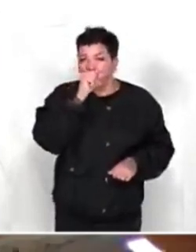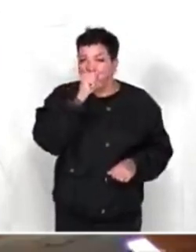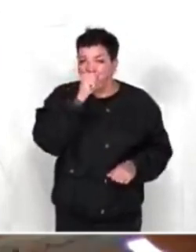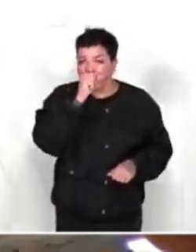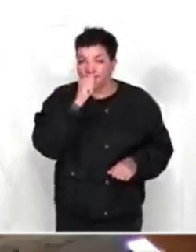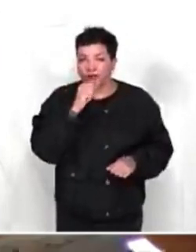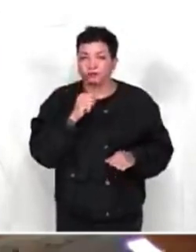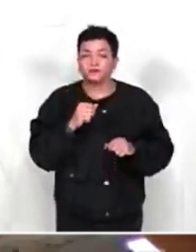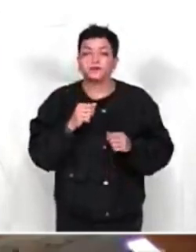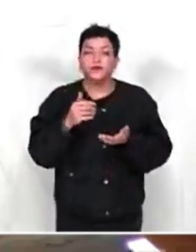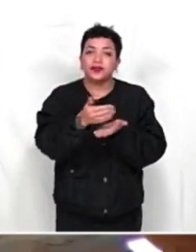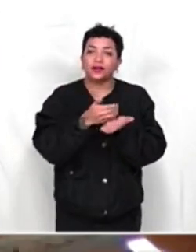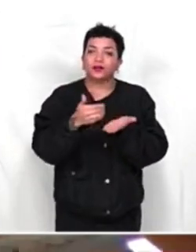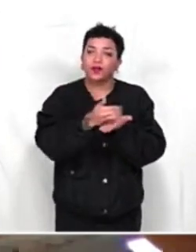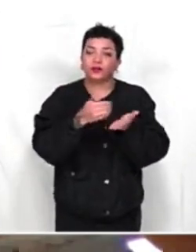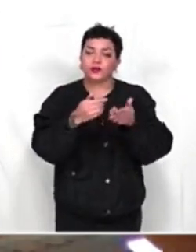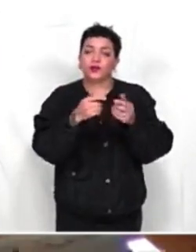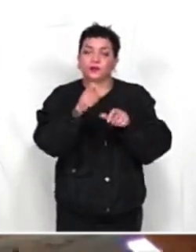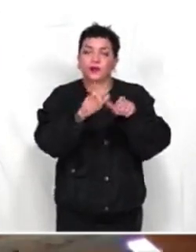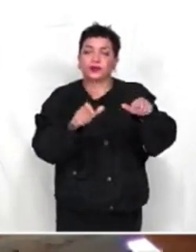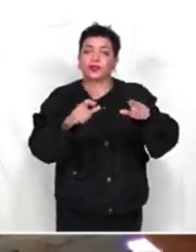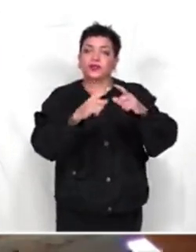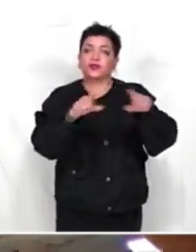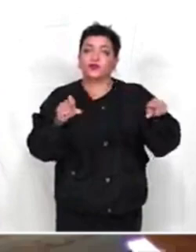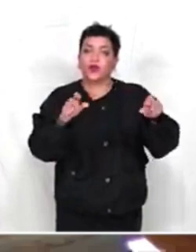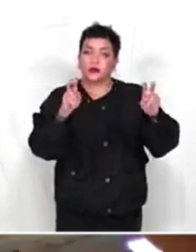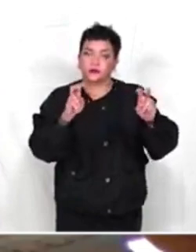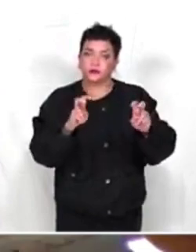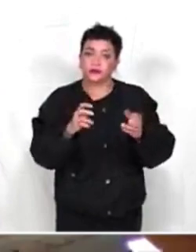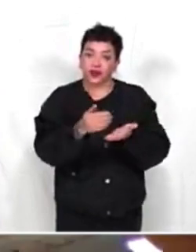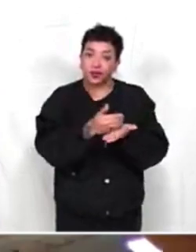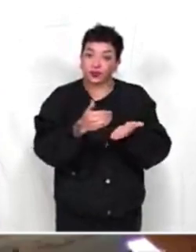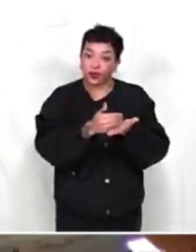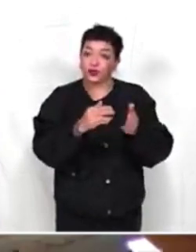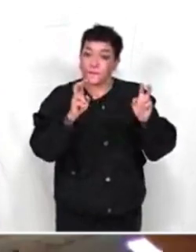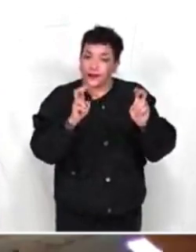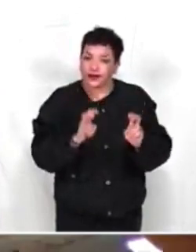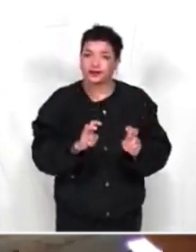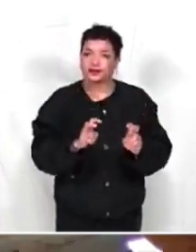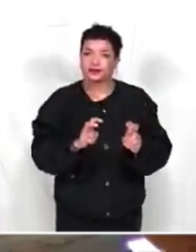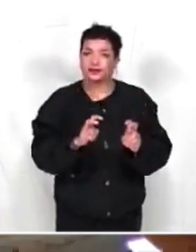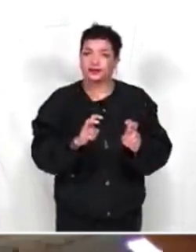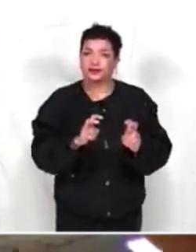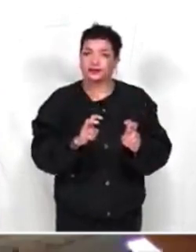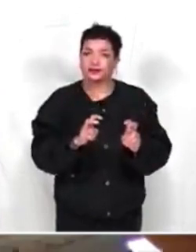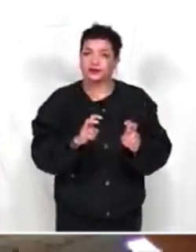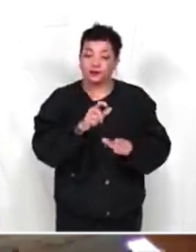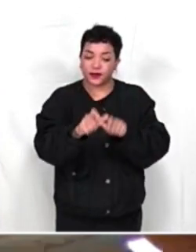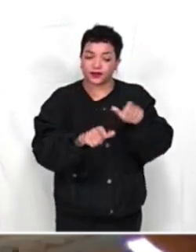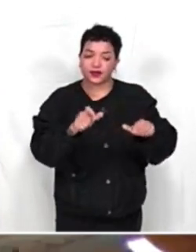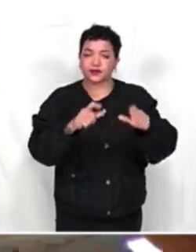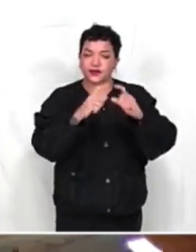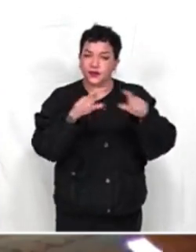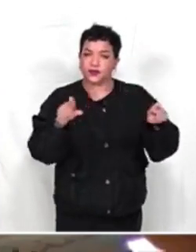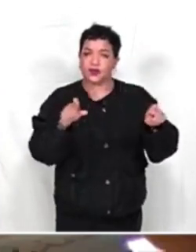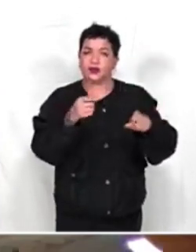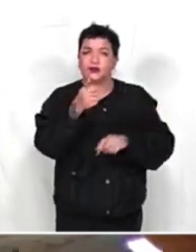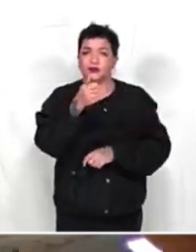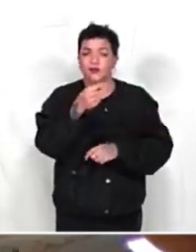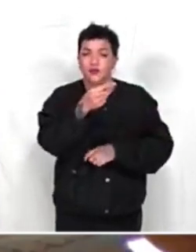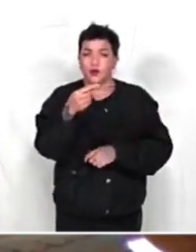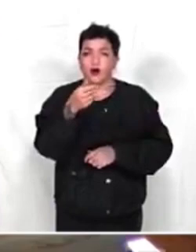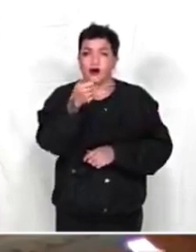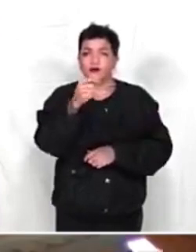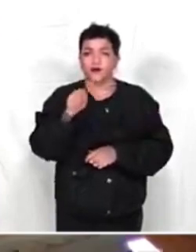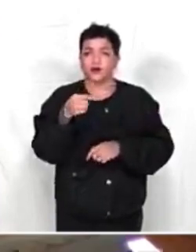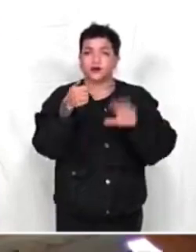de la rémunération des titulaires. Je dis bien baisse de la rémunération des personnels titulaires, moins 1,6 million, en